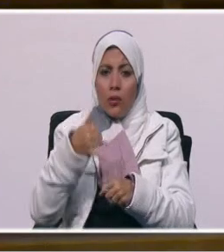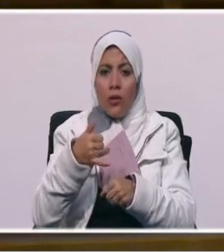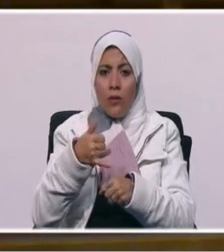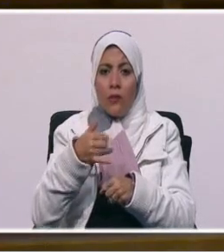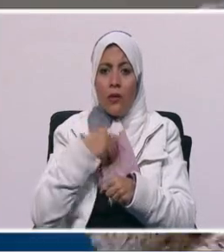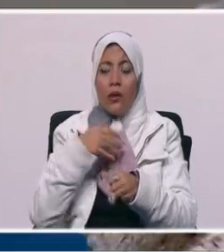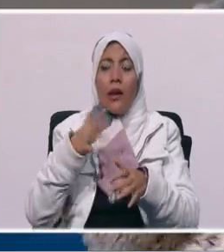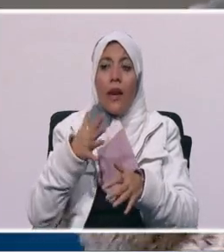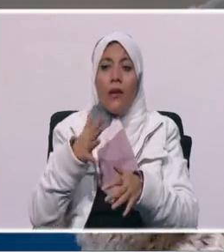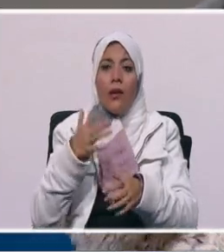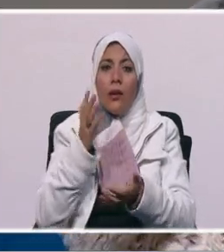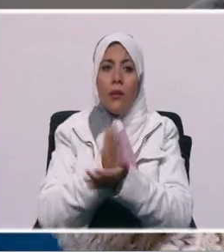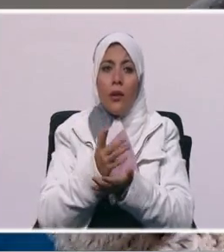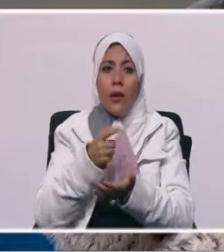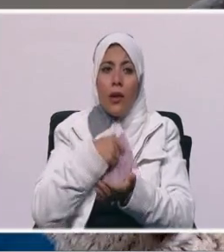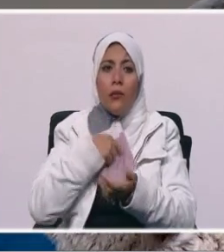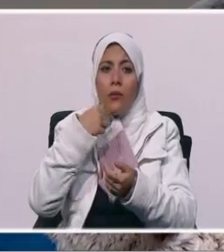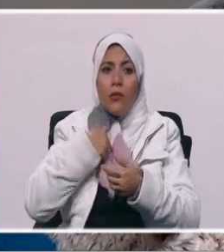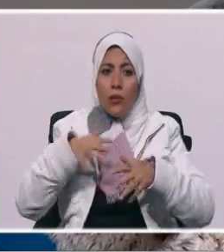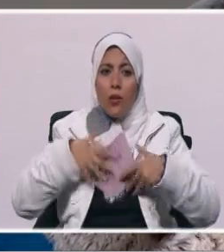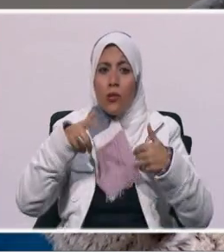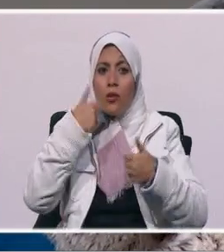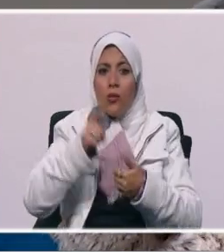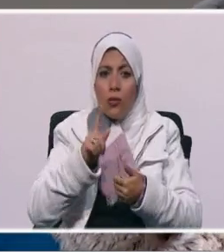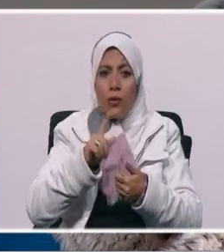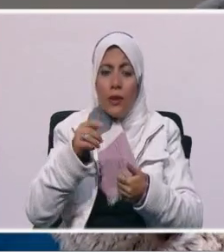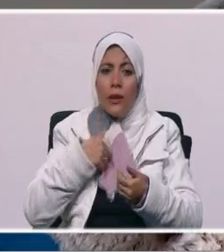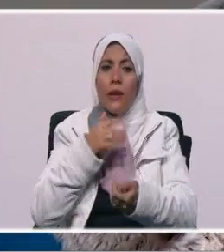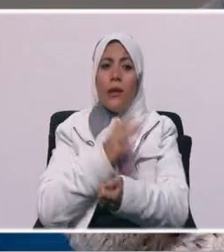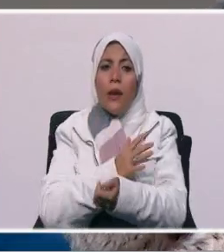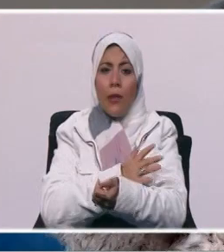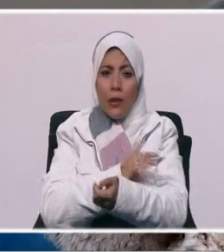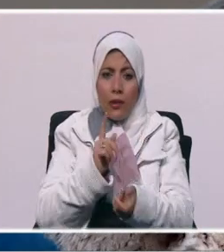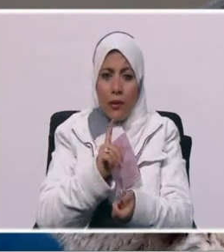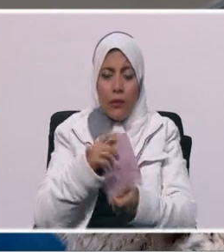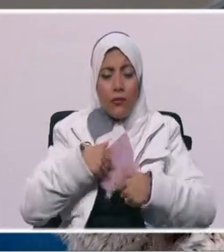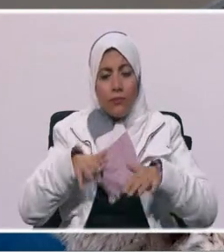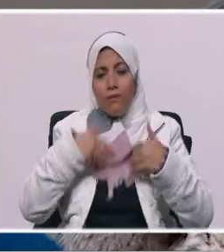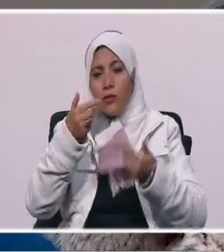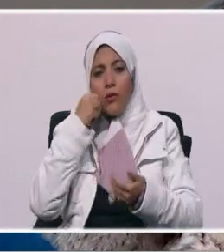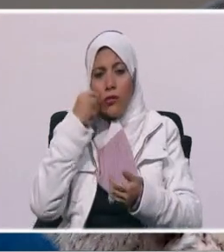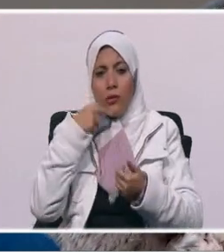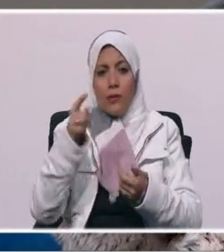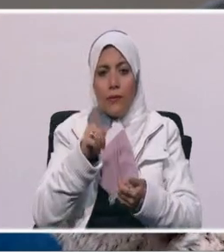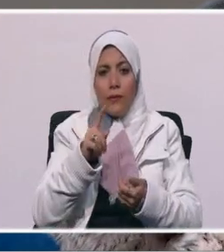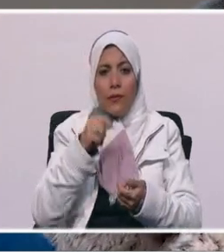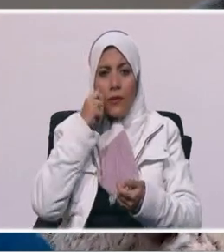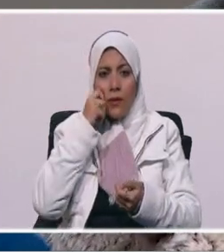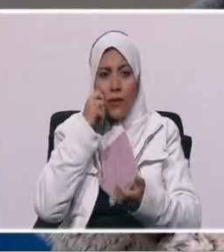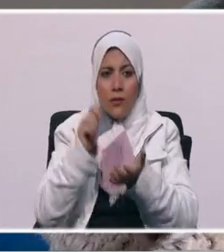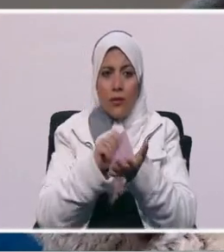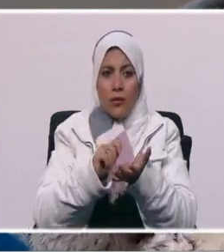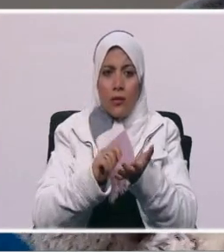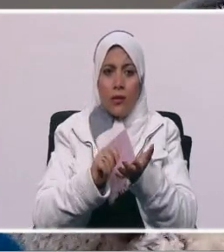يعني انا خايفه اقول ان انا موجوعه، يمكن عارف مرات المنتجين يقول لك